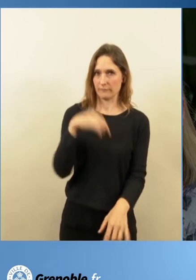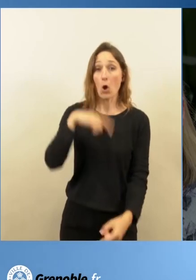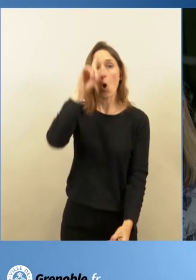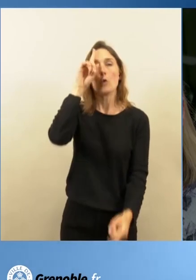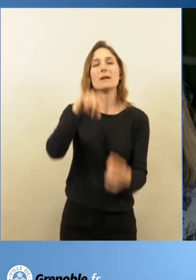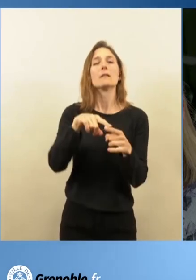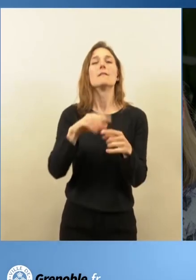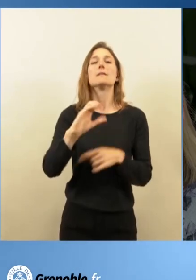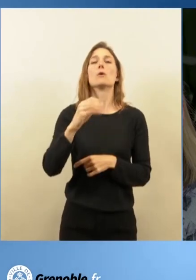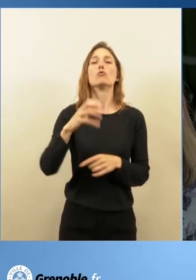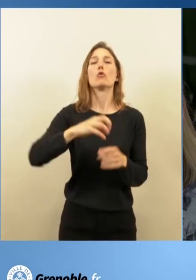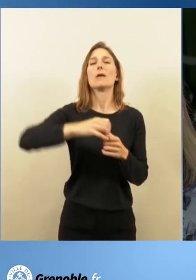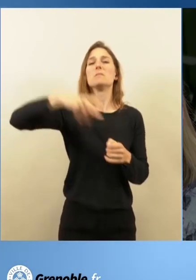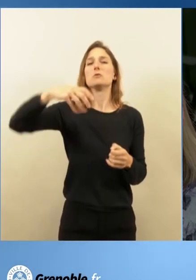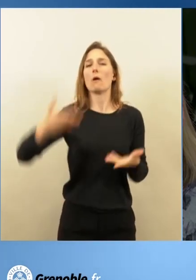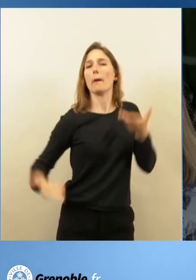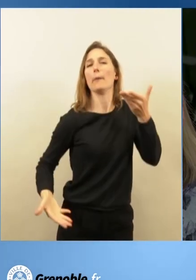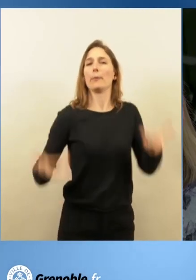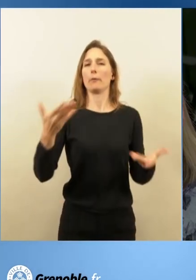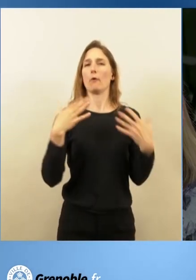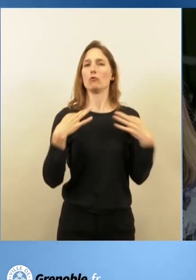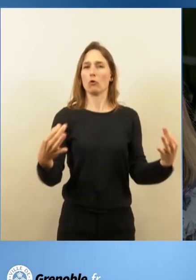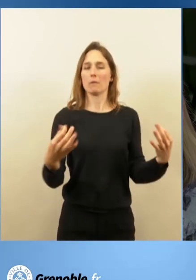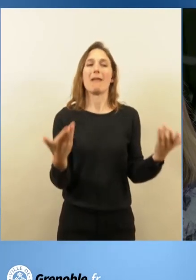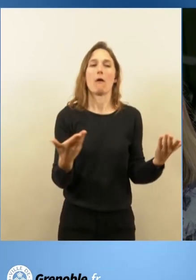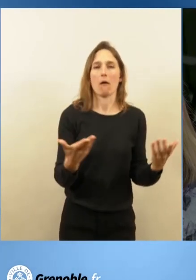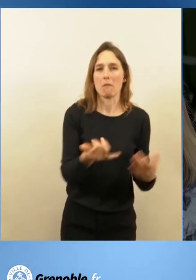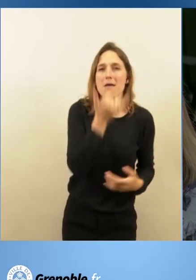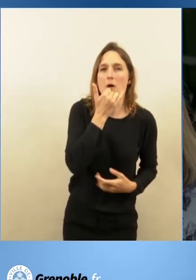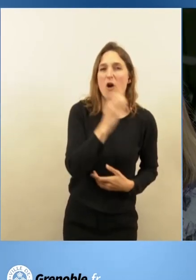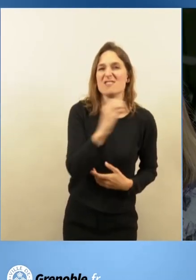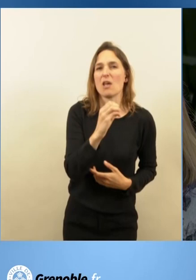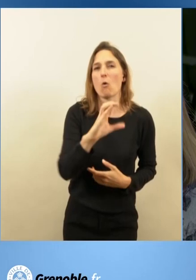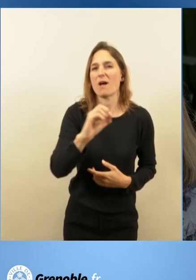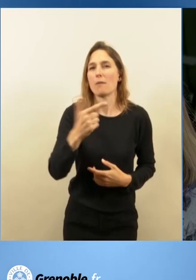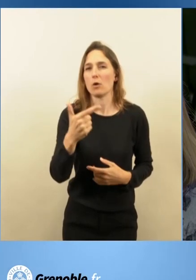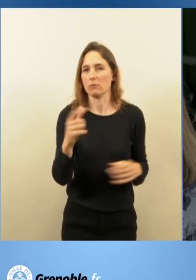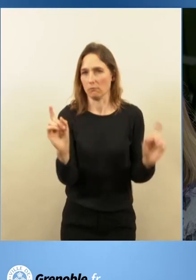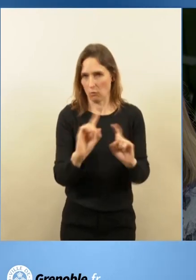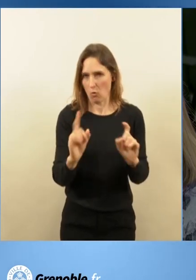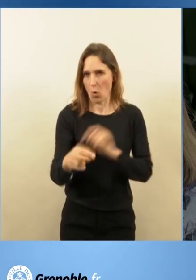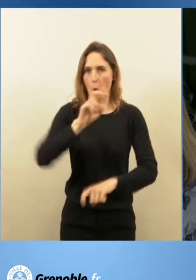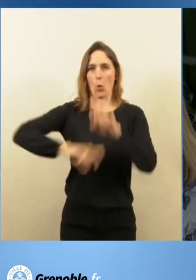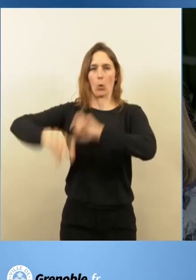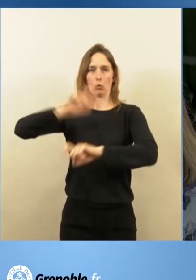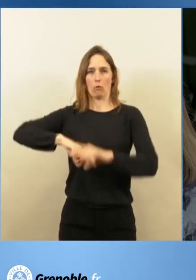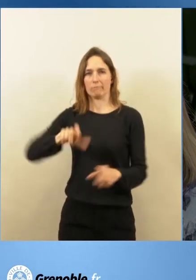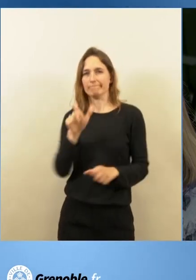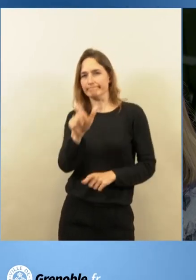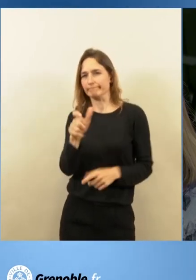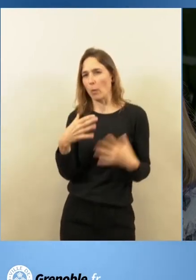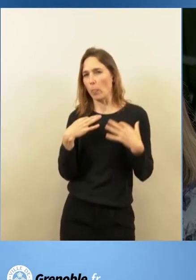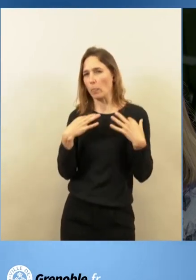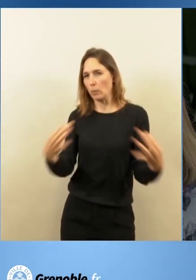carbone vous commettez plus la faute de dire 0 carbone peut-être revenu à neutralité en faveur duquel vous prenez des mesures